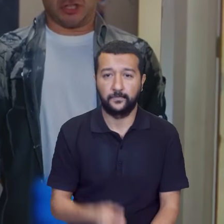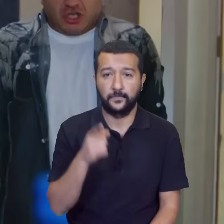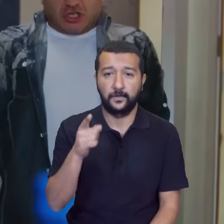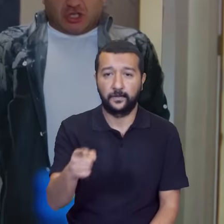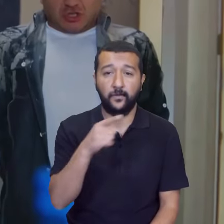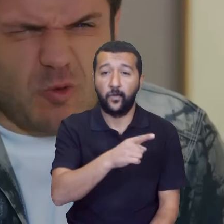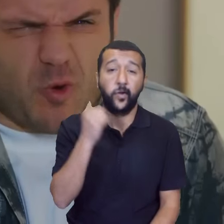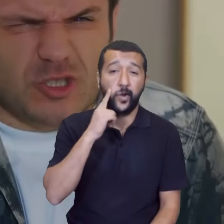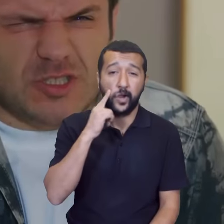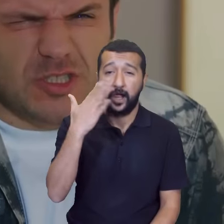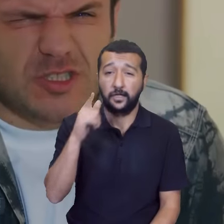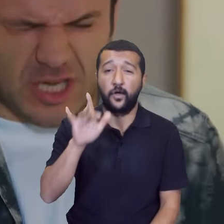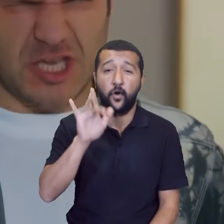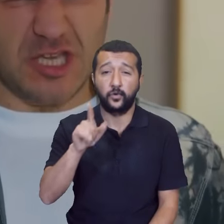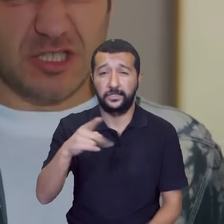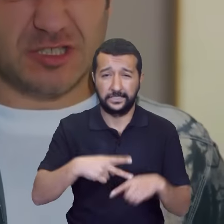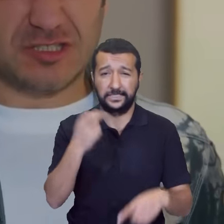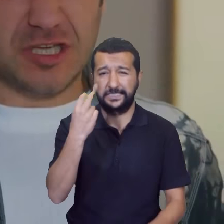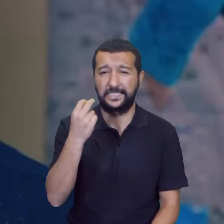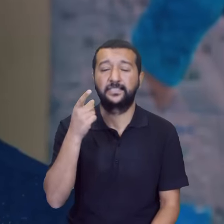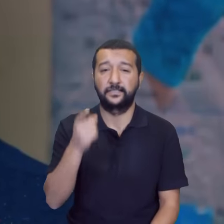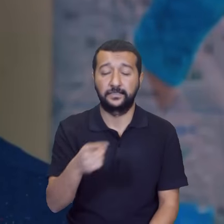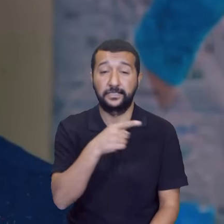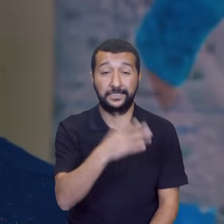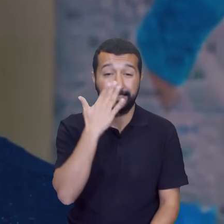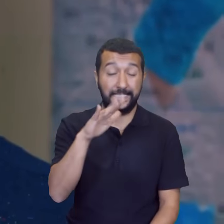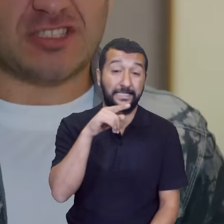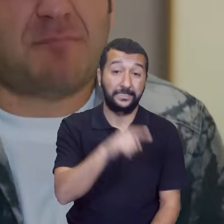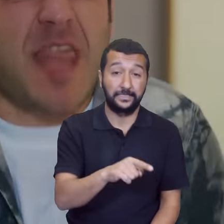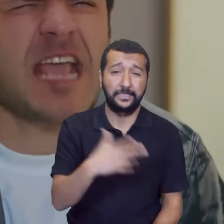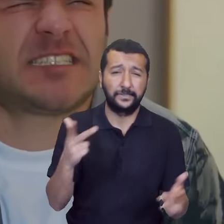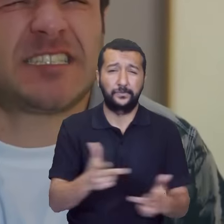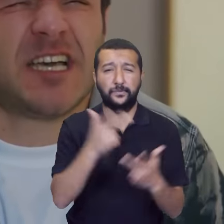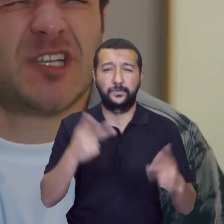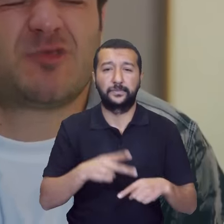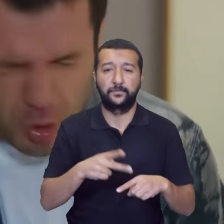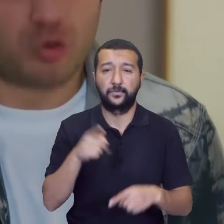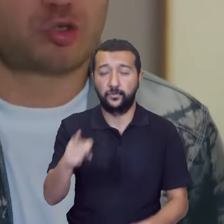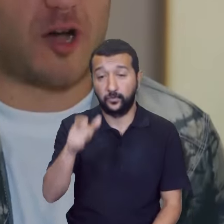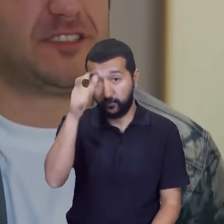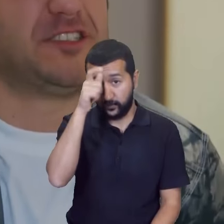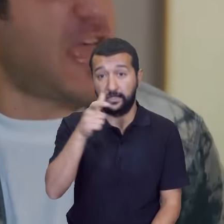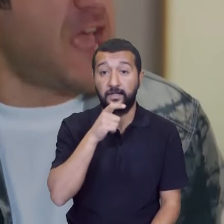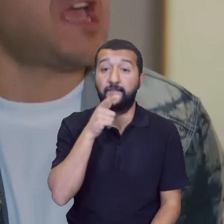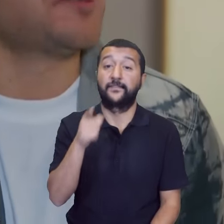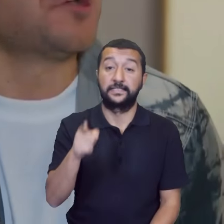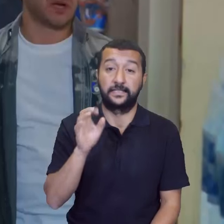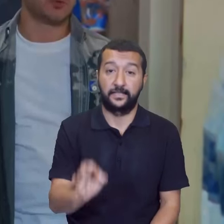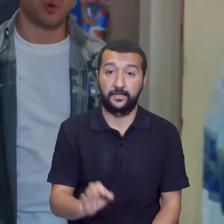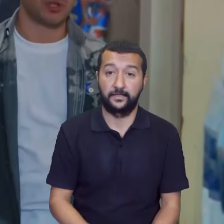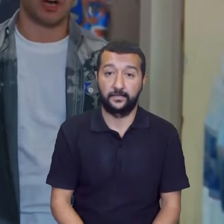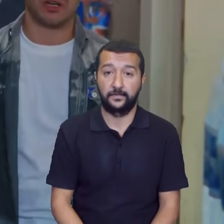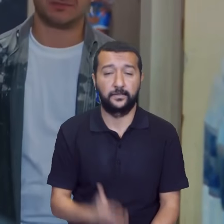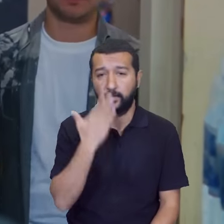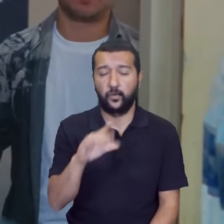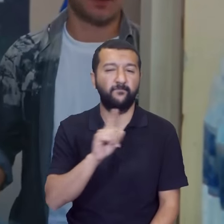Şekerlisi acı, ortası zehir, sadesi zemberek, Türk kahvesiyle.